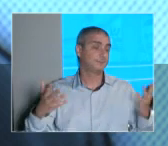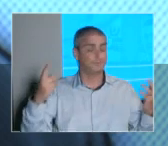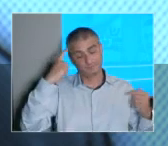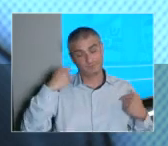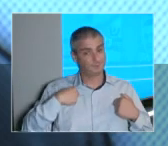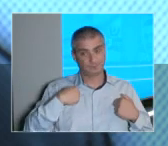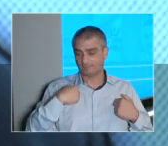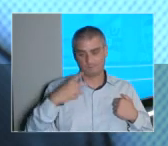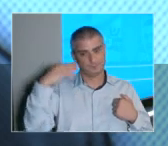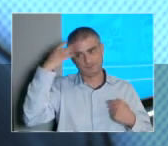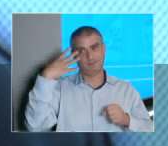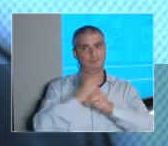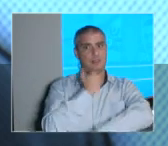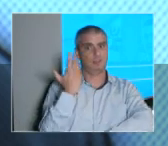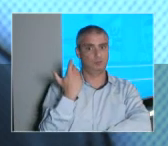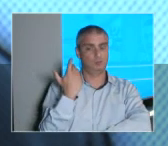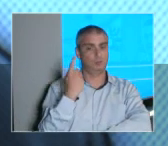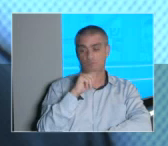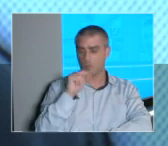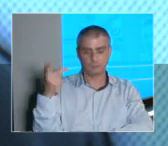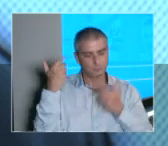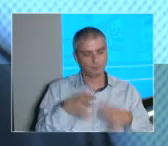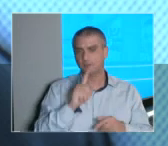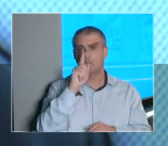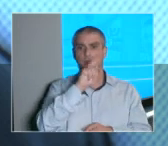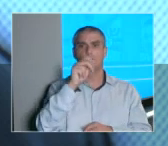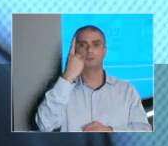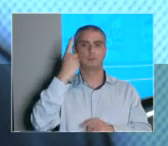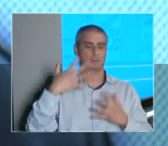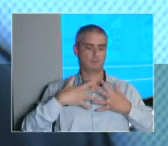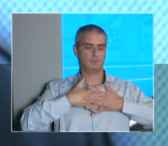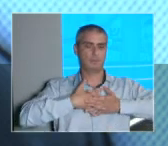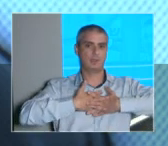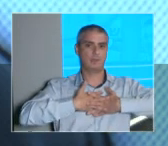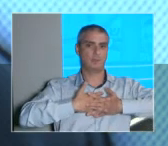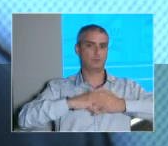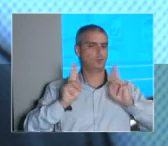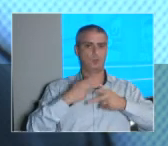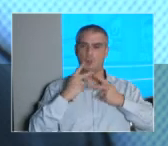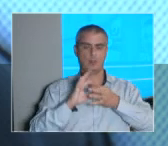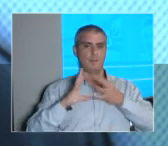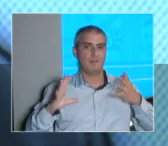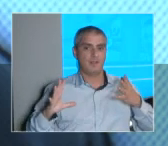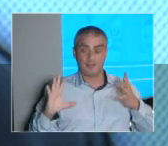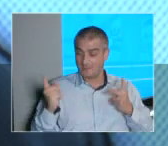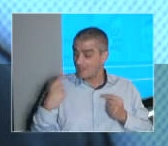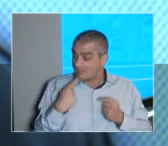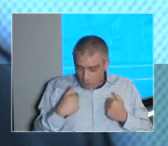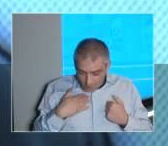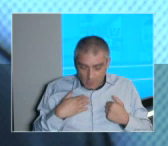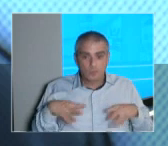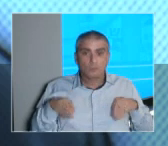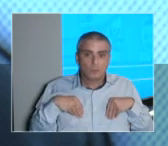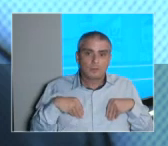לדאגתי הרבה לניצחון פלסטיני, שבכל נושא הם מפסידים, חוץ מנושא אחד, שהוא מחבר אותנו כך, שלא נוכל להיפרד. ברגע שהם יגידו, אנחנו